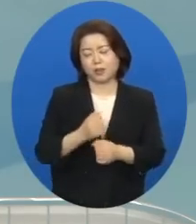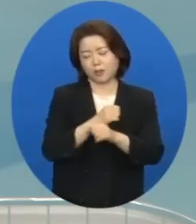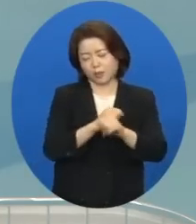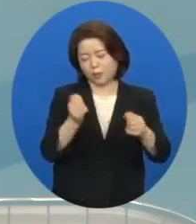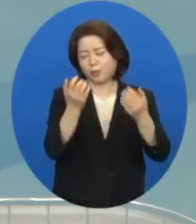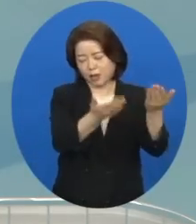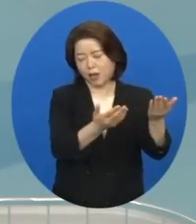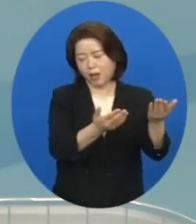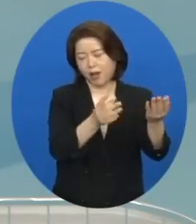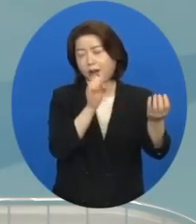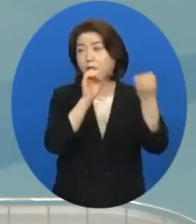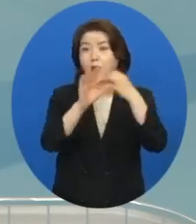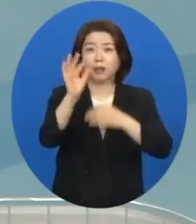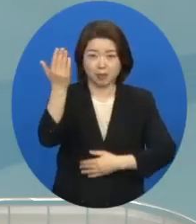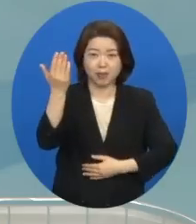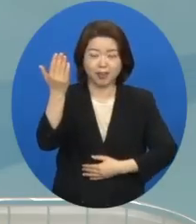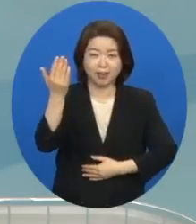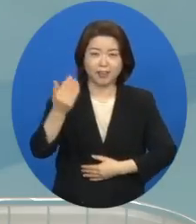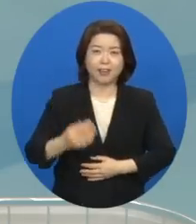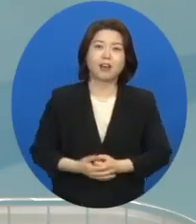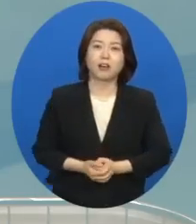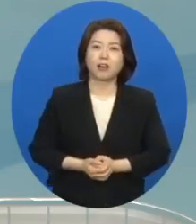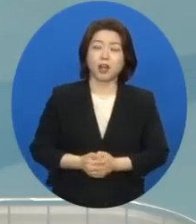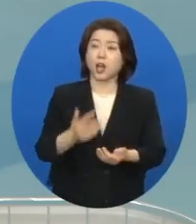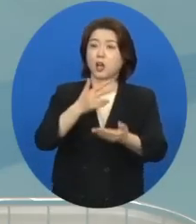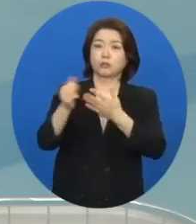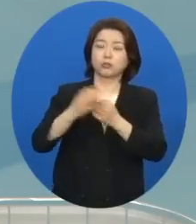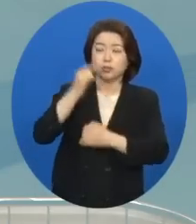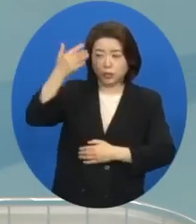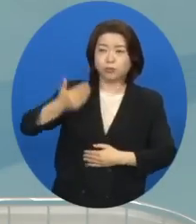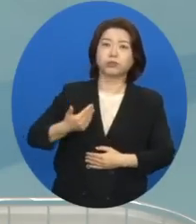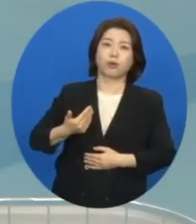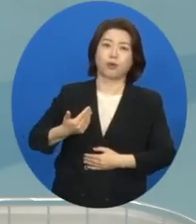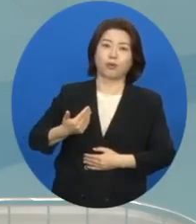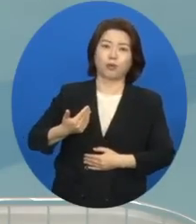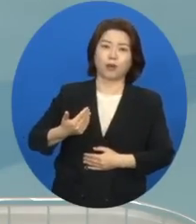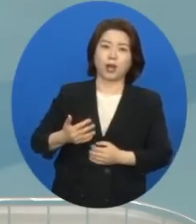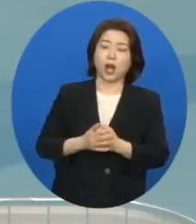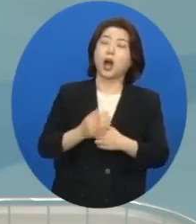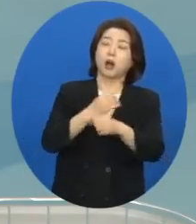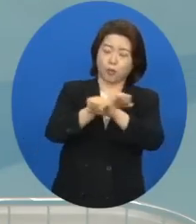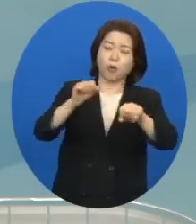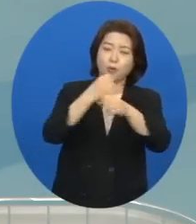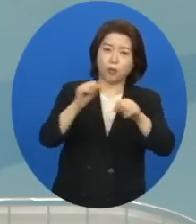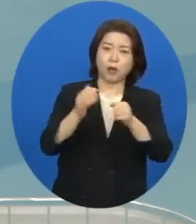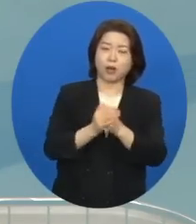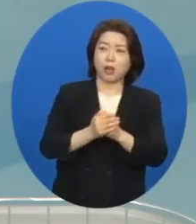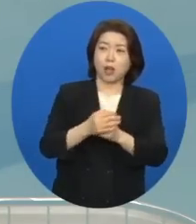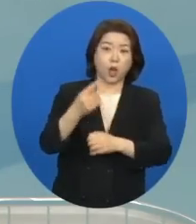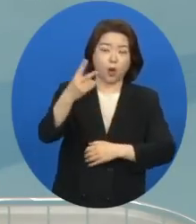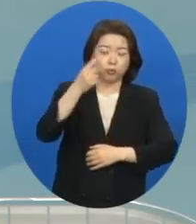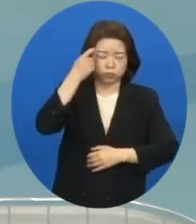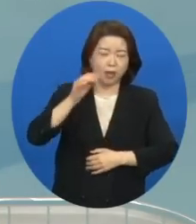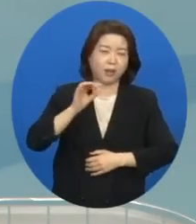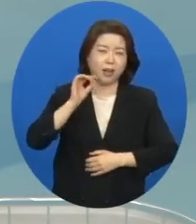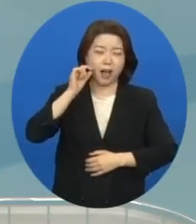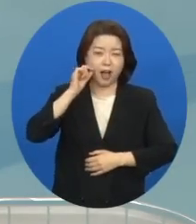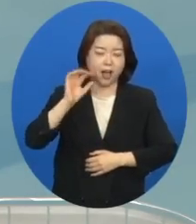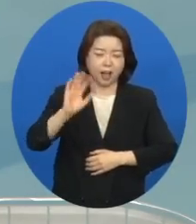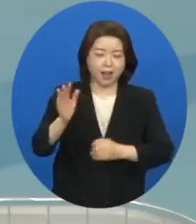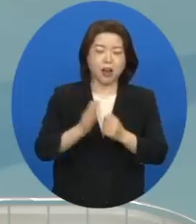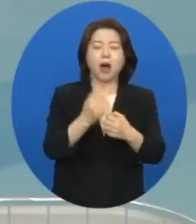용서할게요. 이렇게 대답이 나오더라. 아, 주님이 그렇게 물으시는데 용서 두 번도 생각할 것 없이